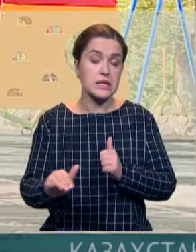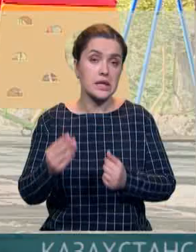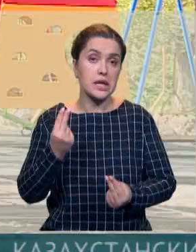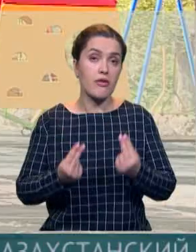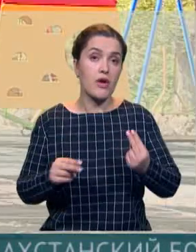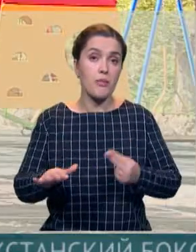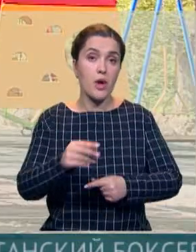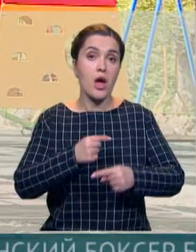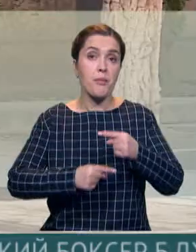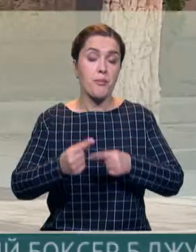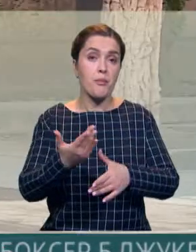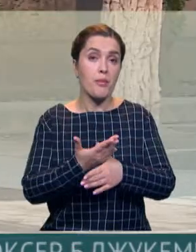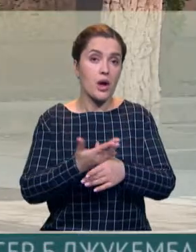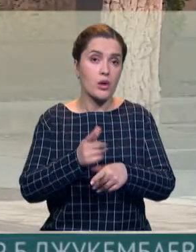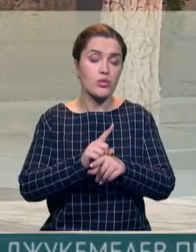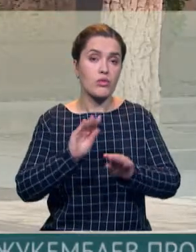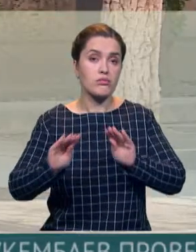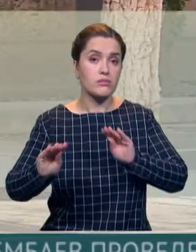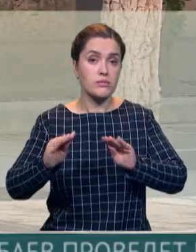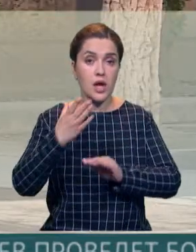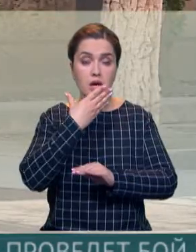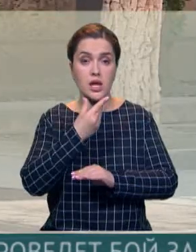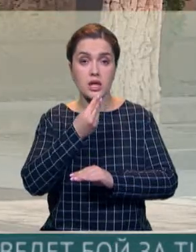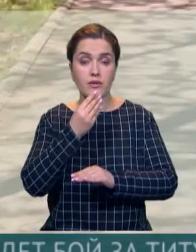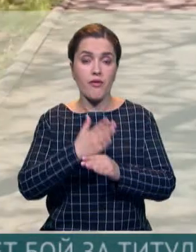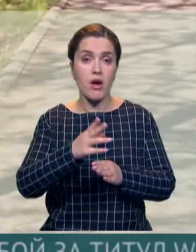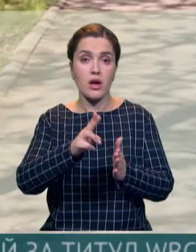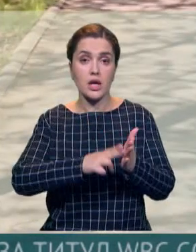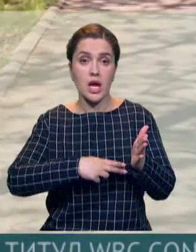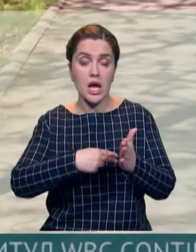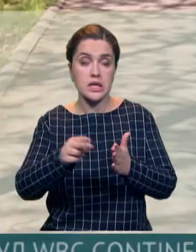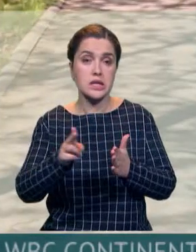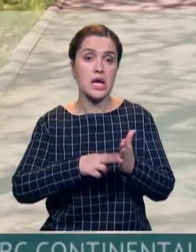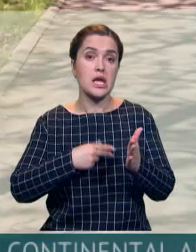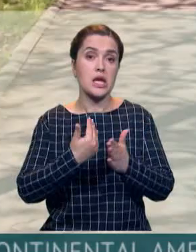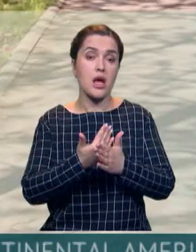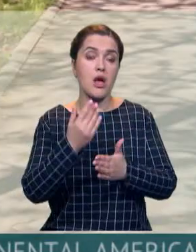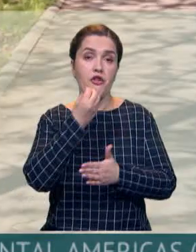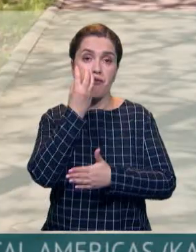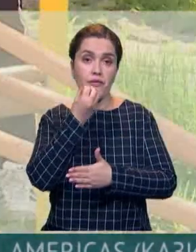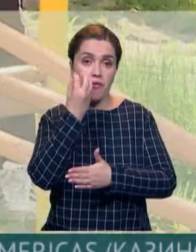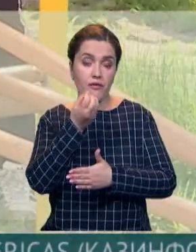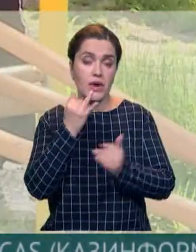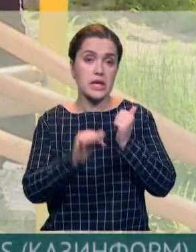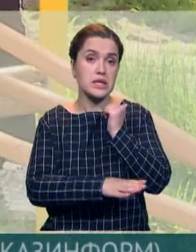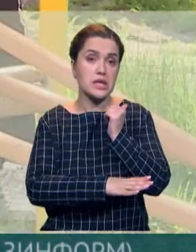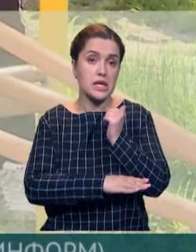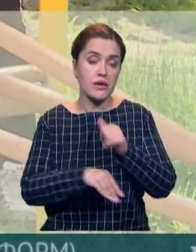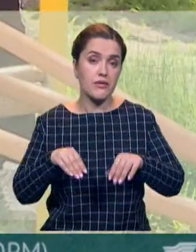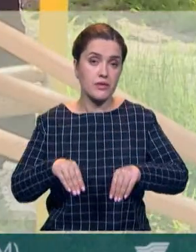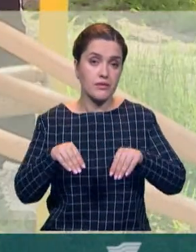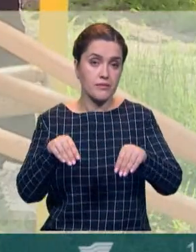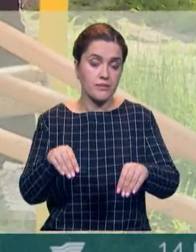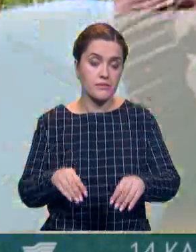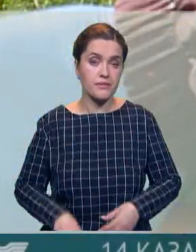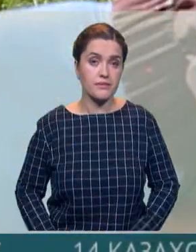площадки. Бизнесмены помогают также с благоустройством самих дворовых территорий, красят ограждения и лавочки, разбивают клумбы и